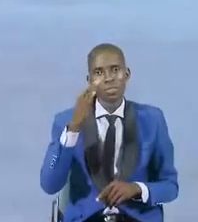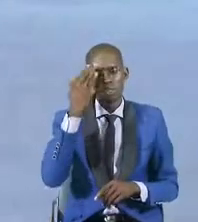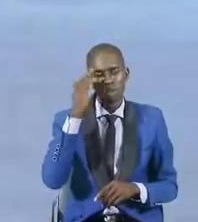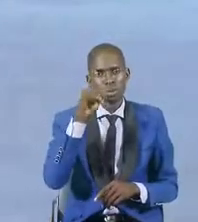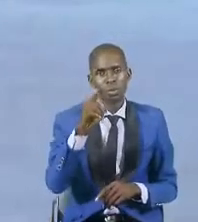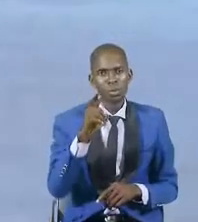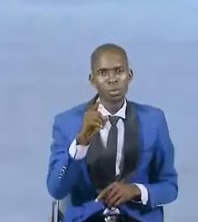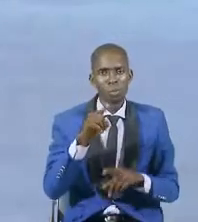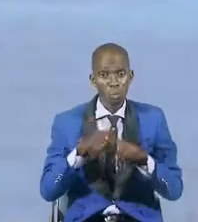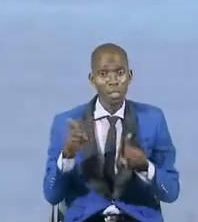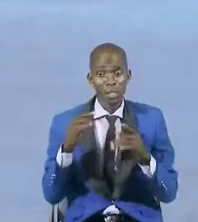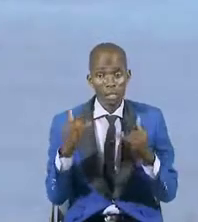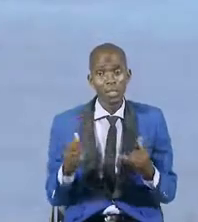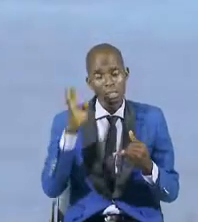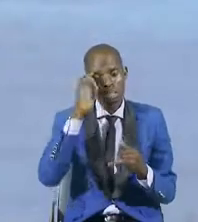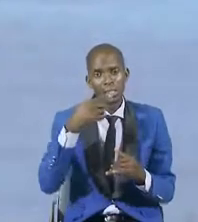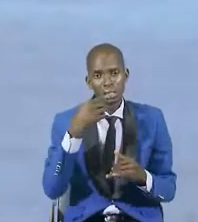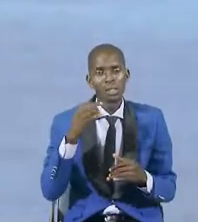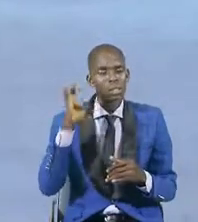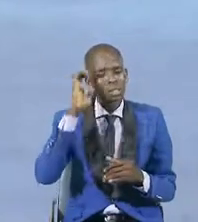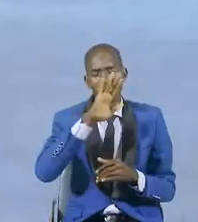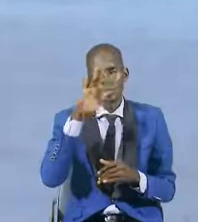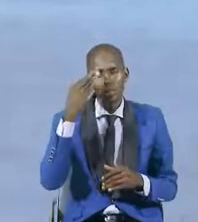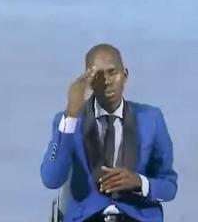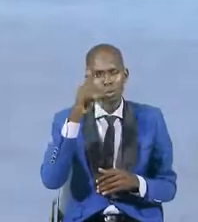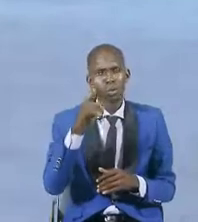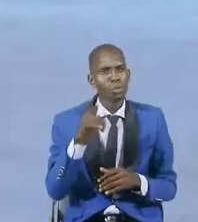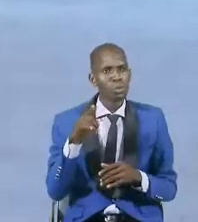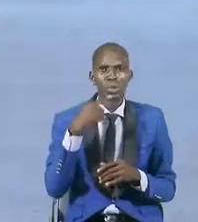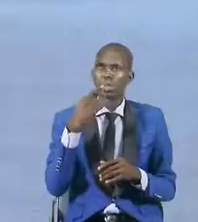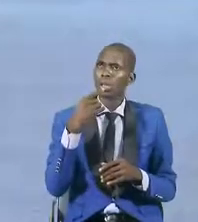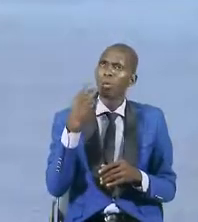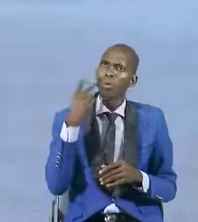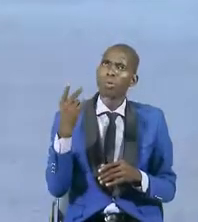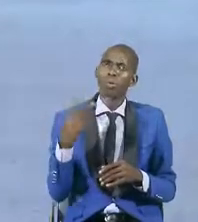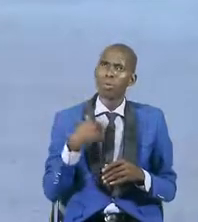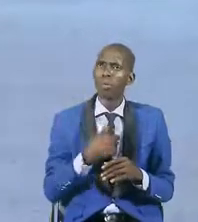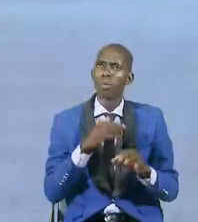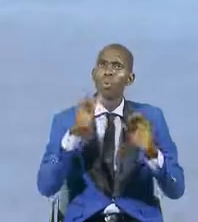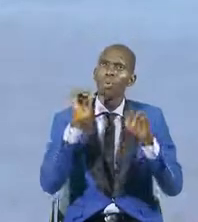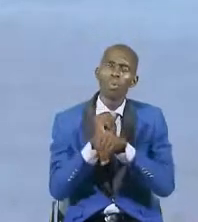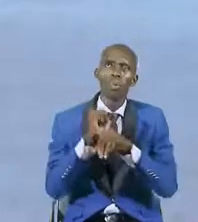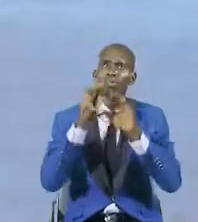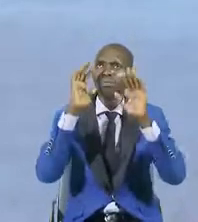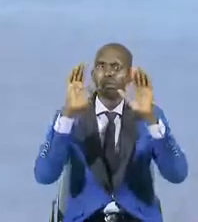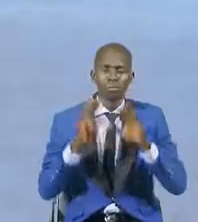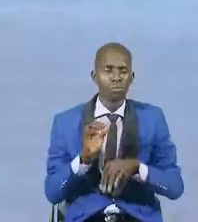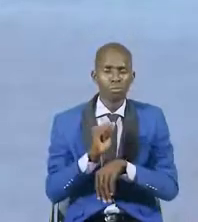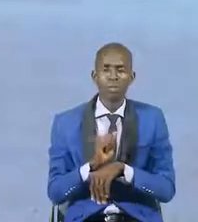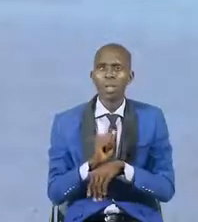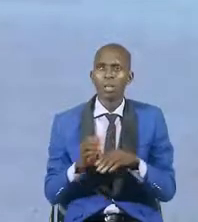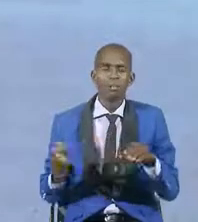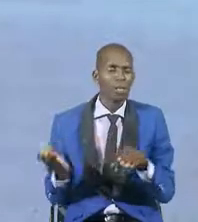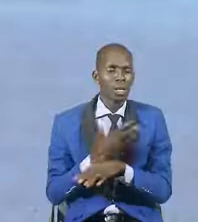il a dit, je ne vous ai jamais connu. D'où venez-vous? Ah, nous faisons nous avons fait des miracles. Nous avons